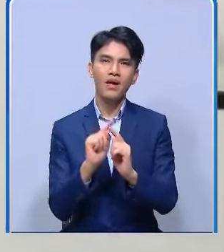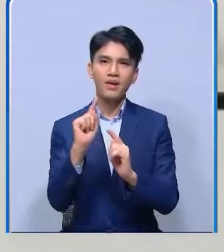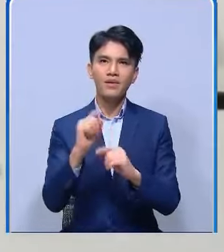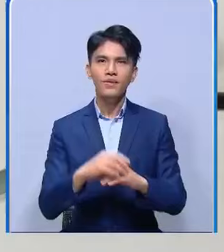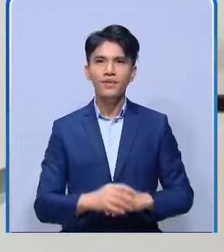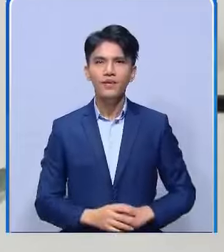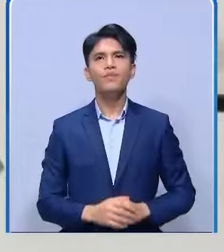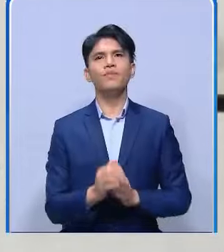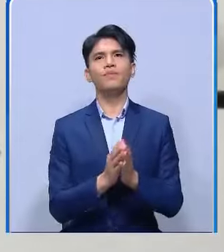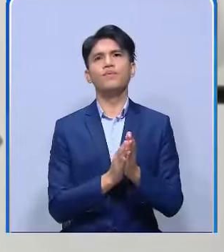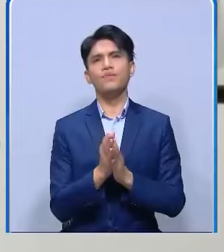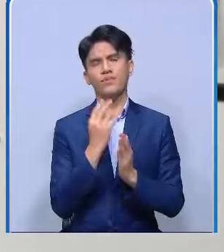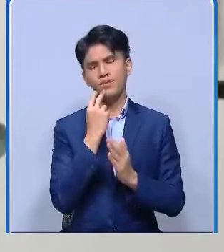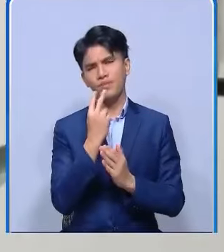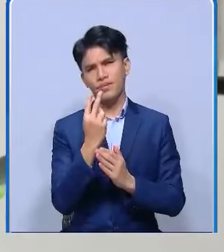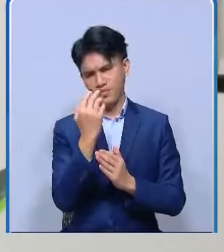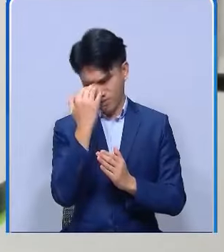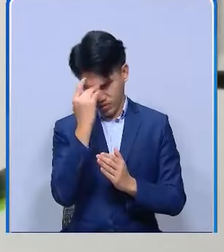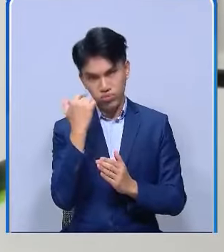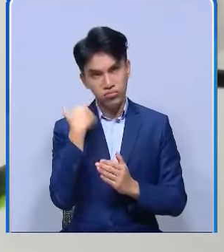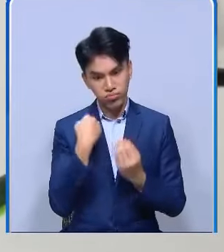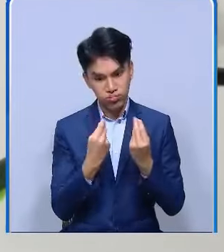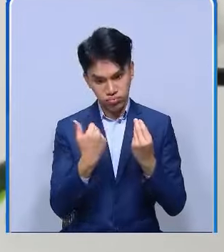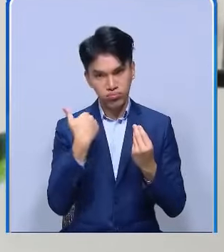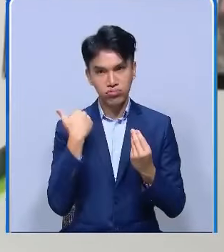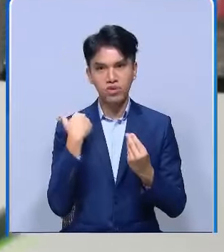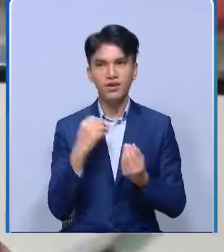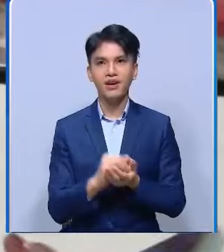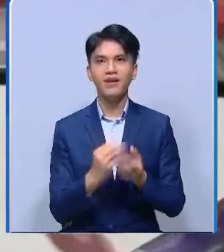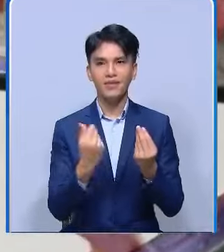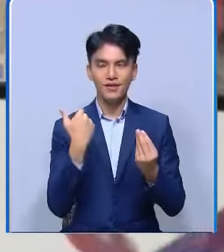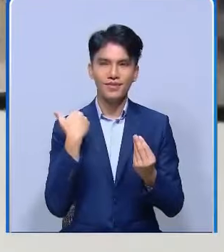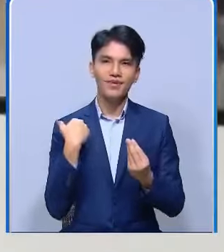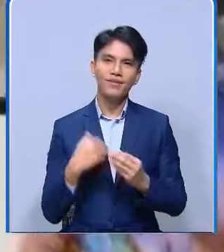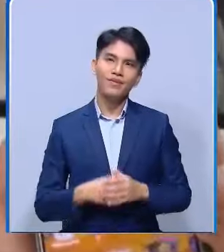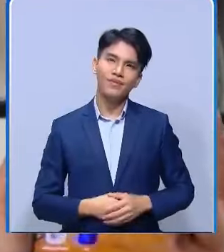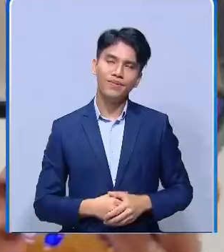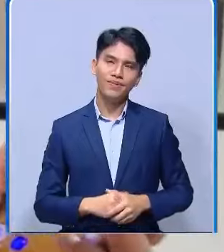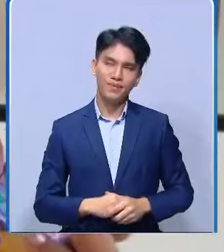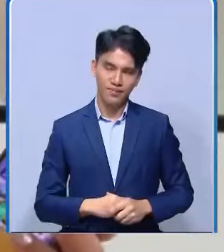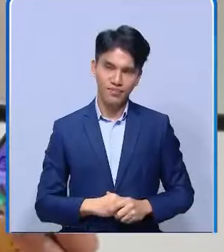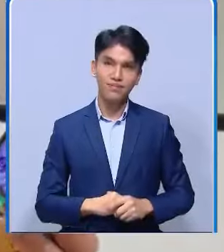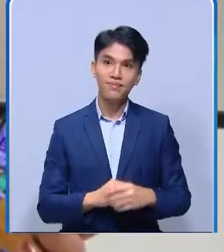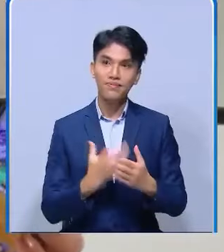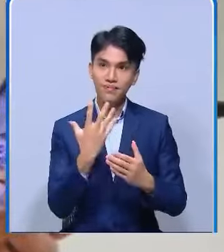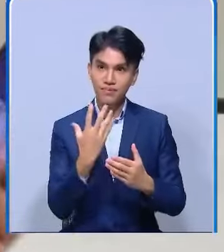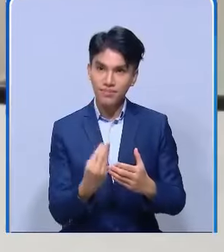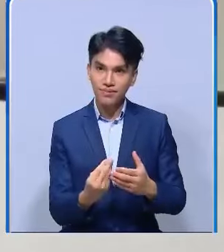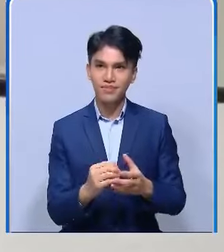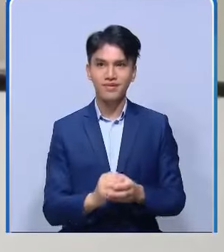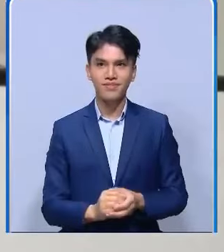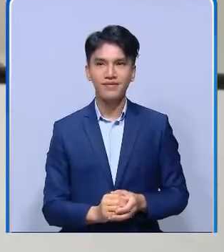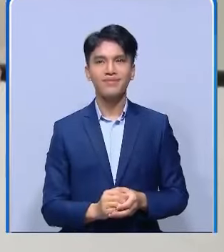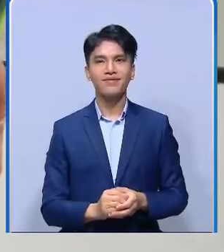ก็ลุ้นไปเขาก็ไปเปิดดูว่าเอ้าเขามีเลขตัวนี้อยู่เขามีเลขตัวนี้อยู่ว่าในที่เขาเหลือไว้อะค่ะเขาเหลืออยู่เข